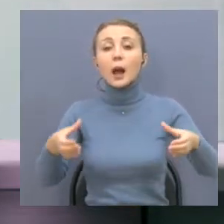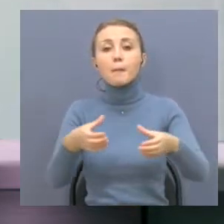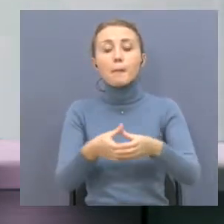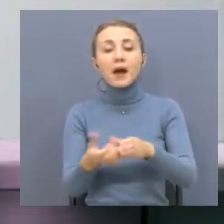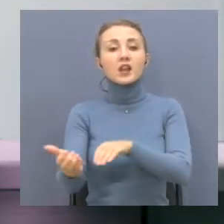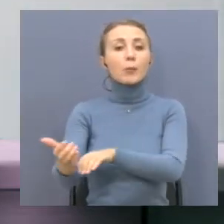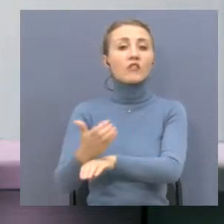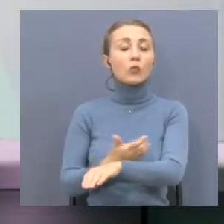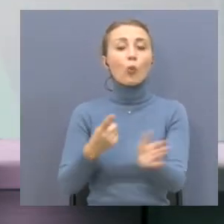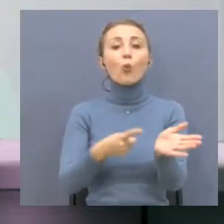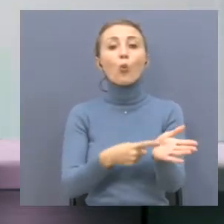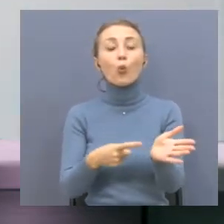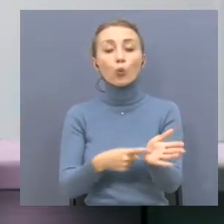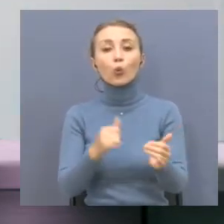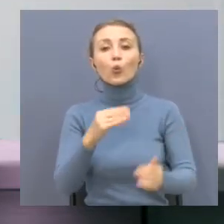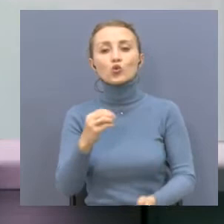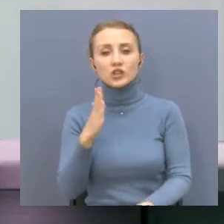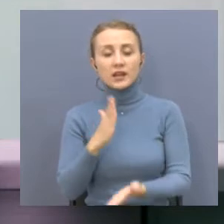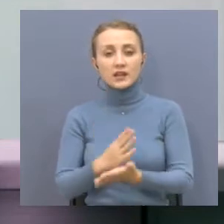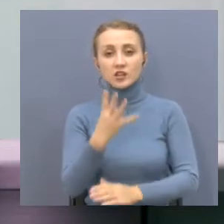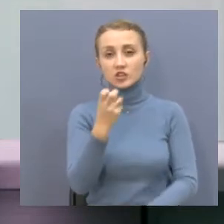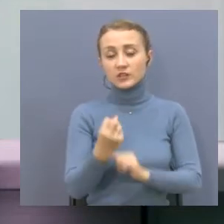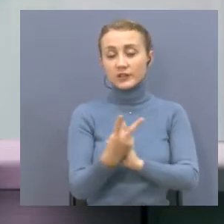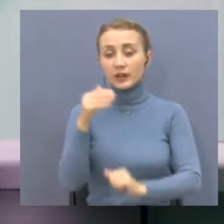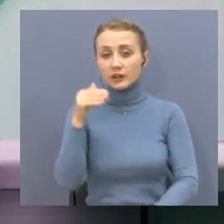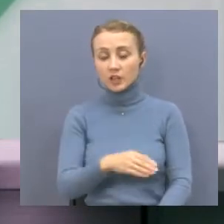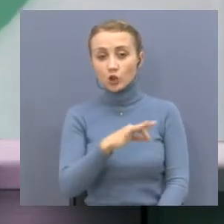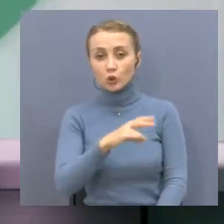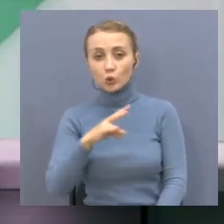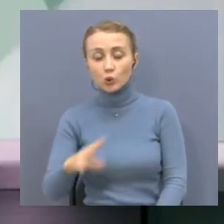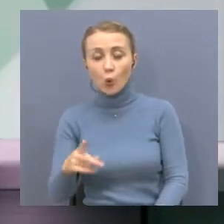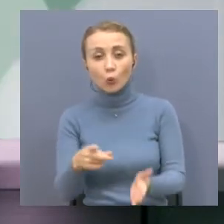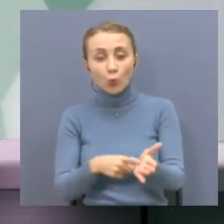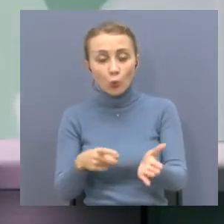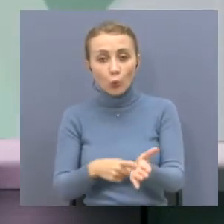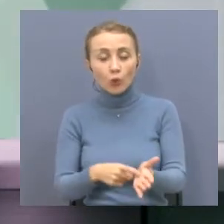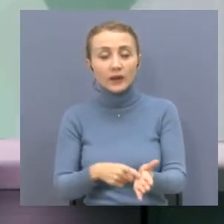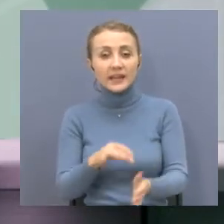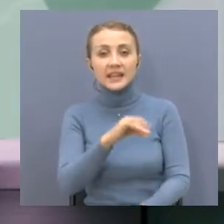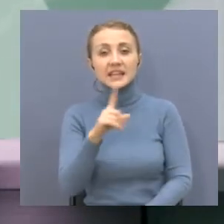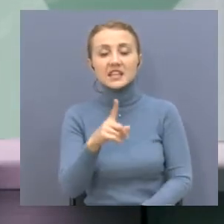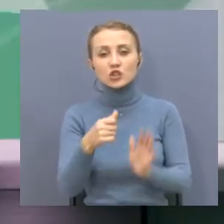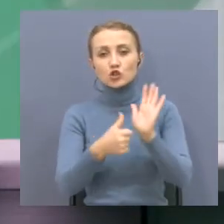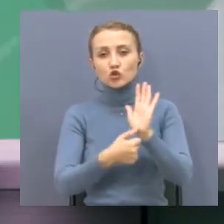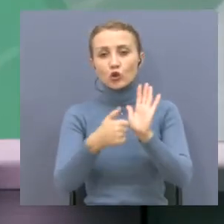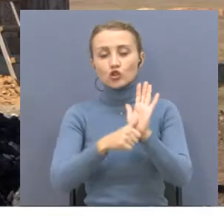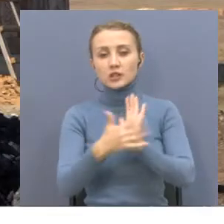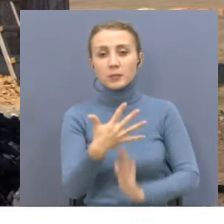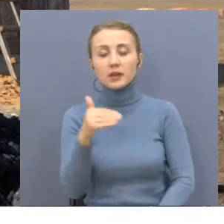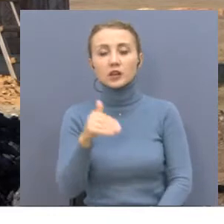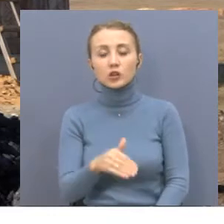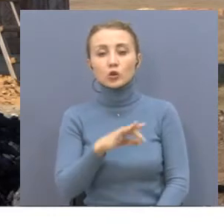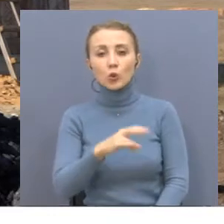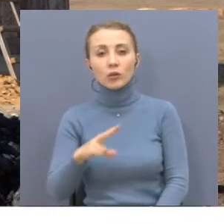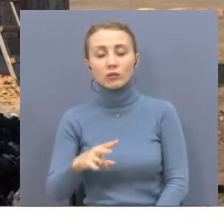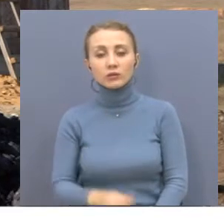келісімшарт жасаған. Ал тұрғындарға қажетті 665 мың тонна көмірдің 412 мыңы өңірге жеткізілген. Қытымыр